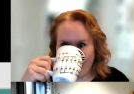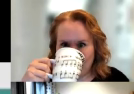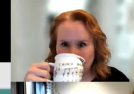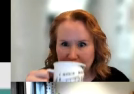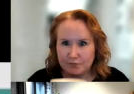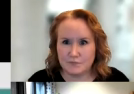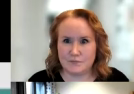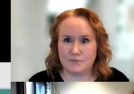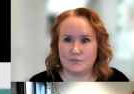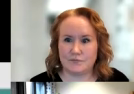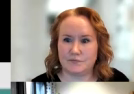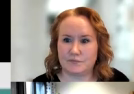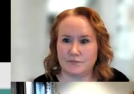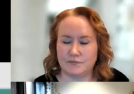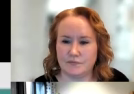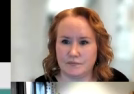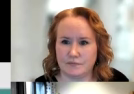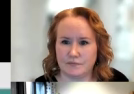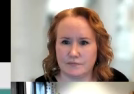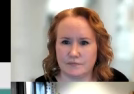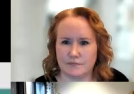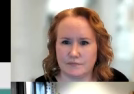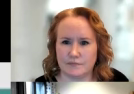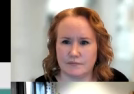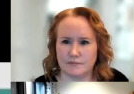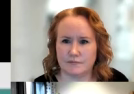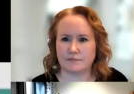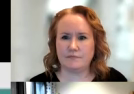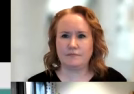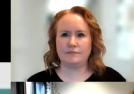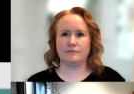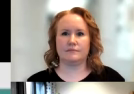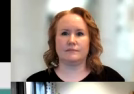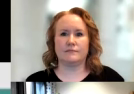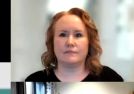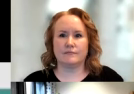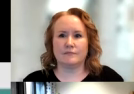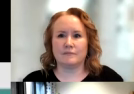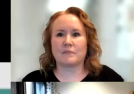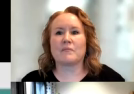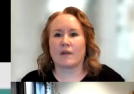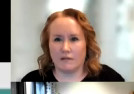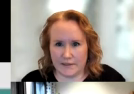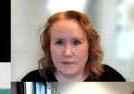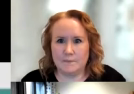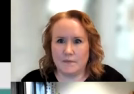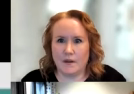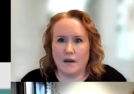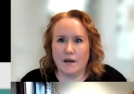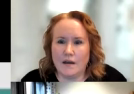det vil bli brukt til grunnlag for tilsyn fremover.